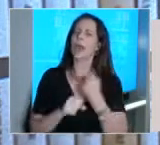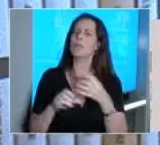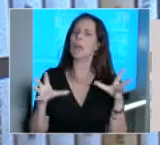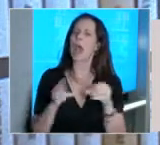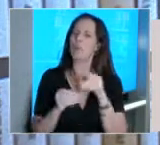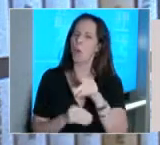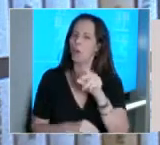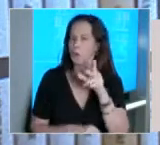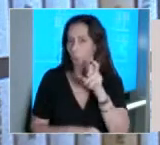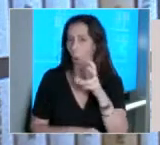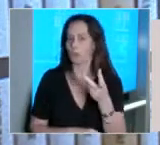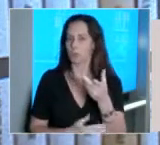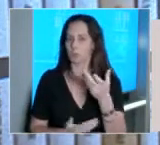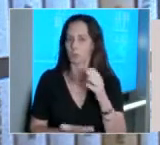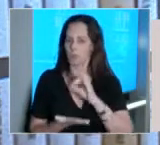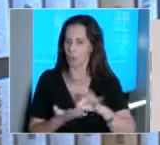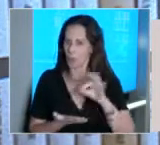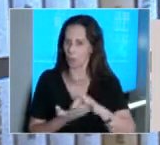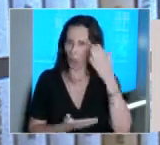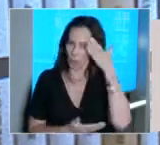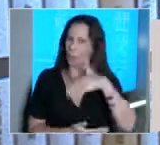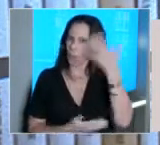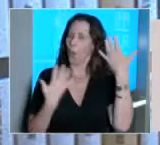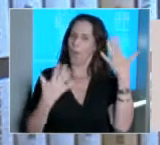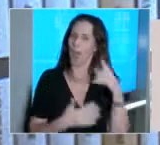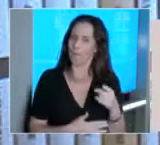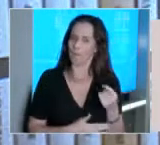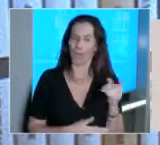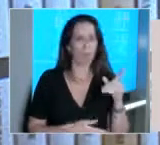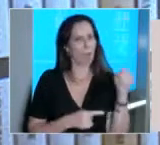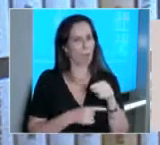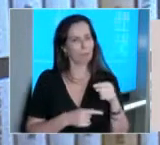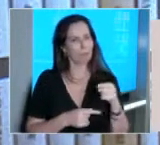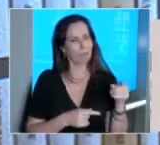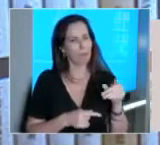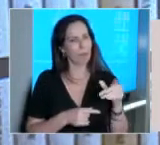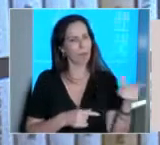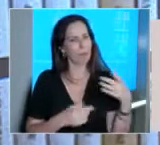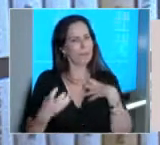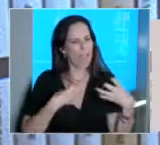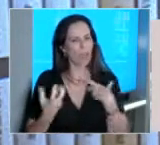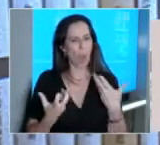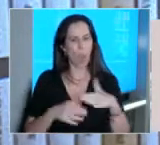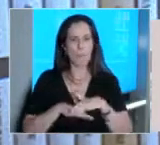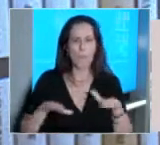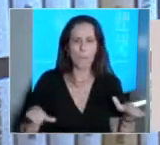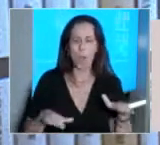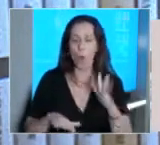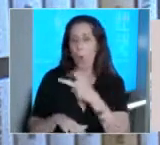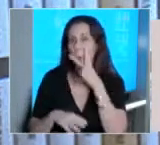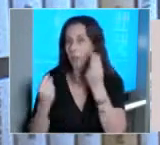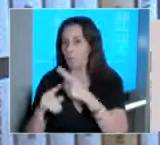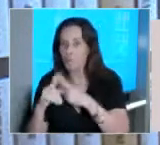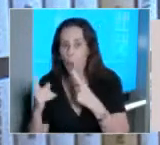המשותפת עם עמוס עוז? בכל זאת סופר, אמנם הסופר שלנו, אבל את מגיעה מתחום אחר, מתחום הבמה, תחום התיאטרון, אולי הוא רואה נרטיב באופן